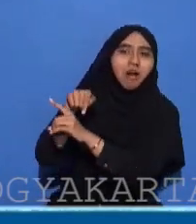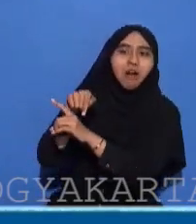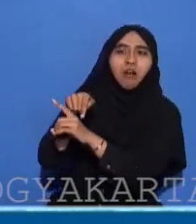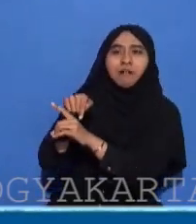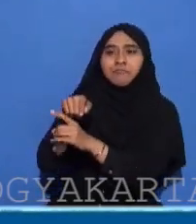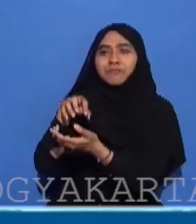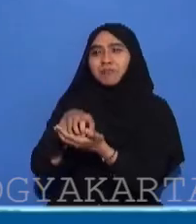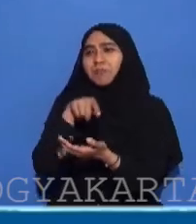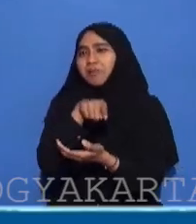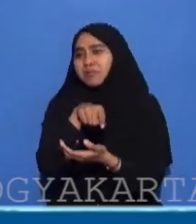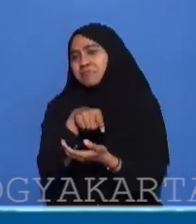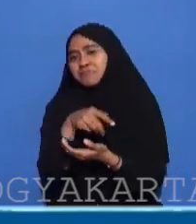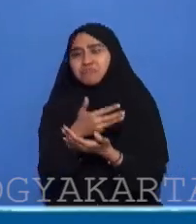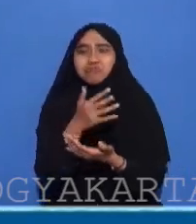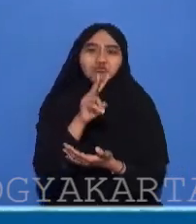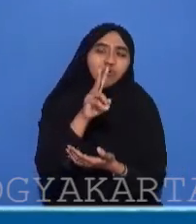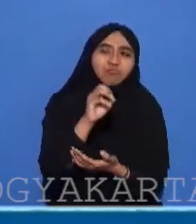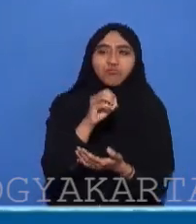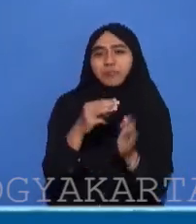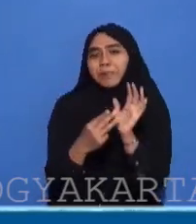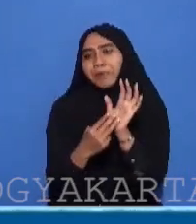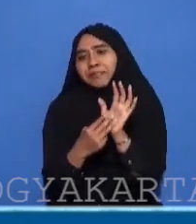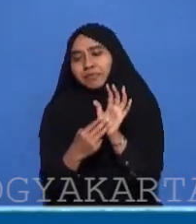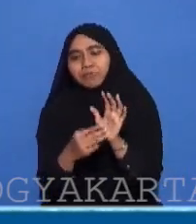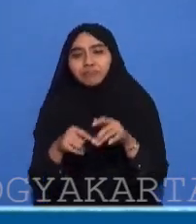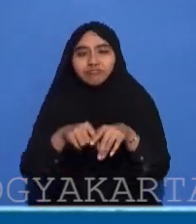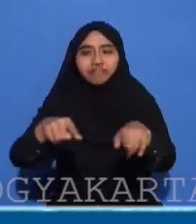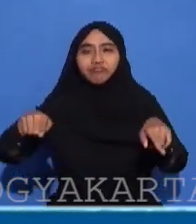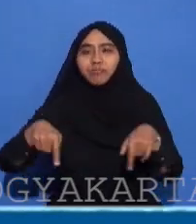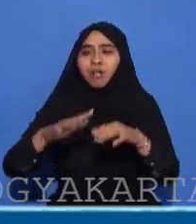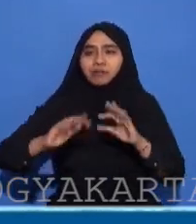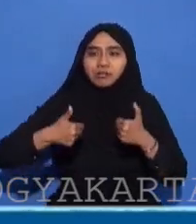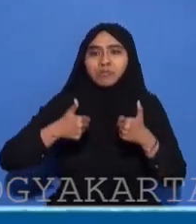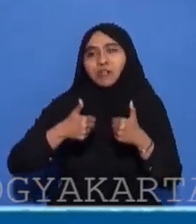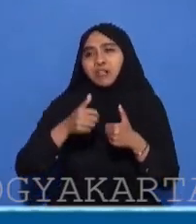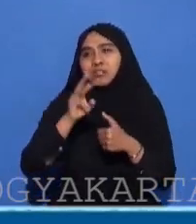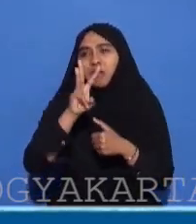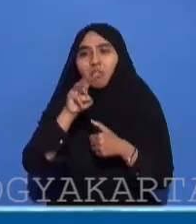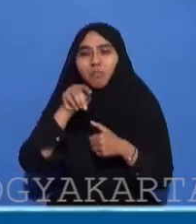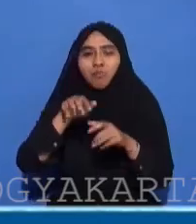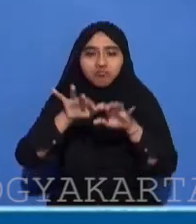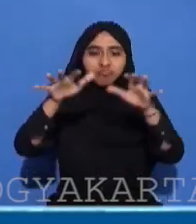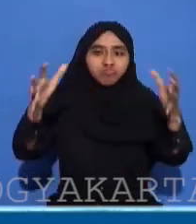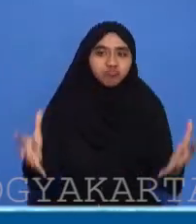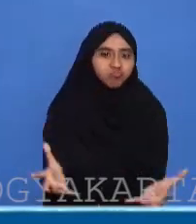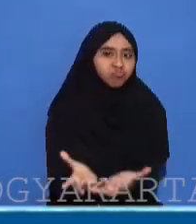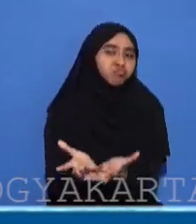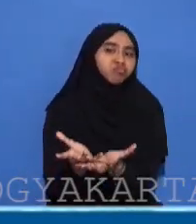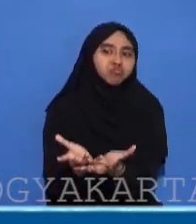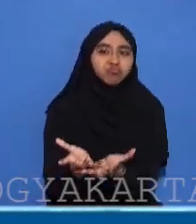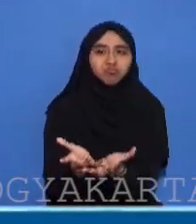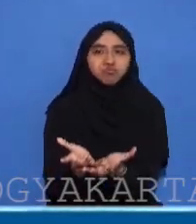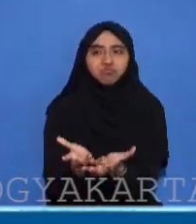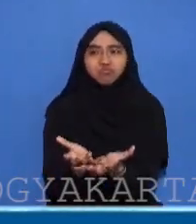watawis 250 meter persegi saged ngasilaken panen inggo 3 bagur kacang tunggak. Menawi sampun dipun